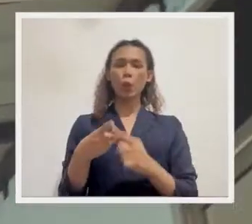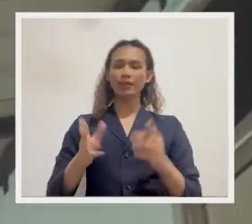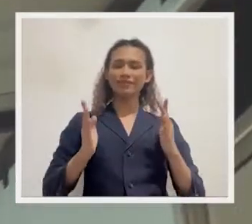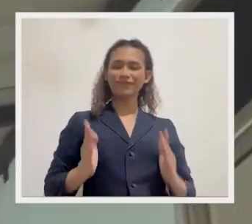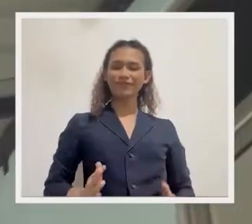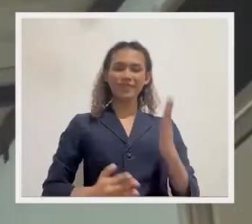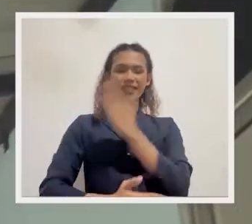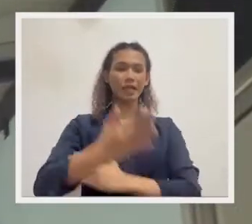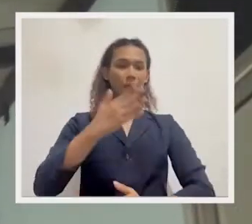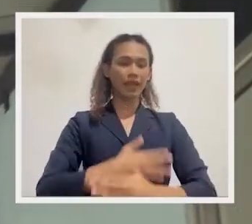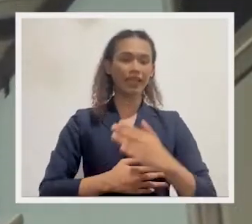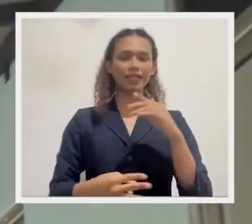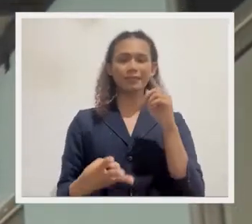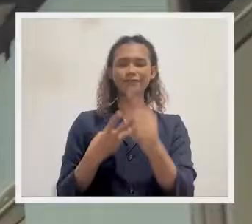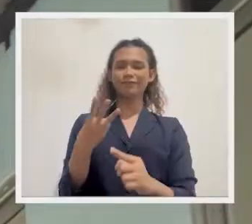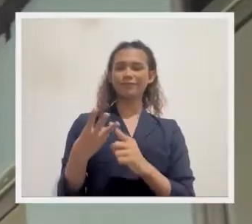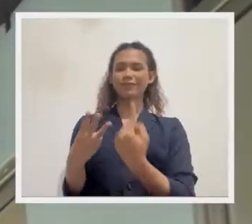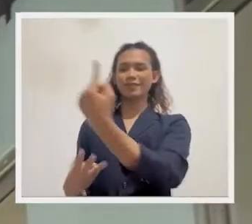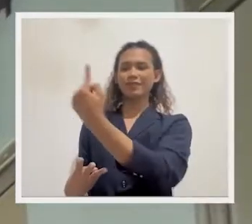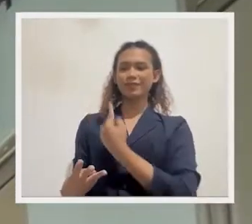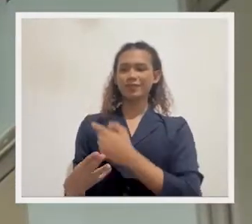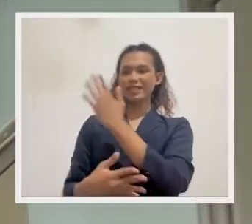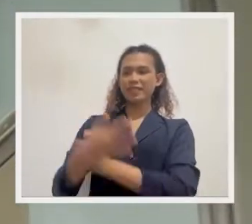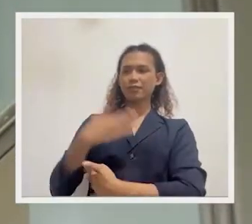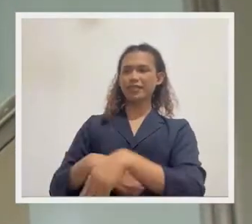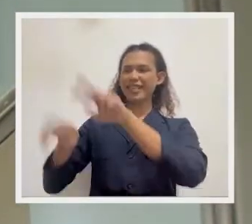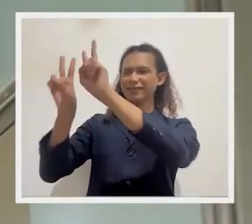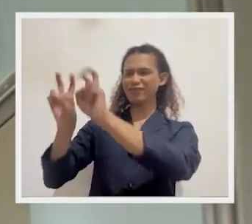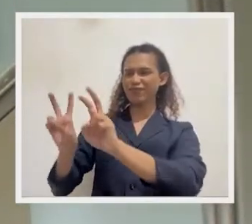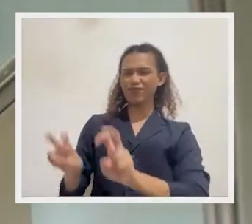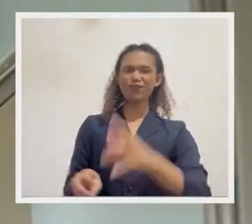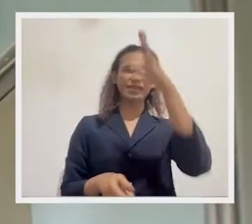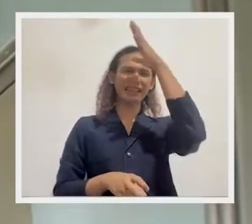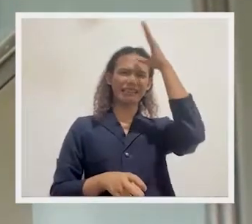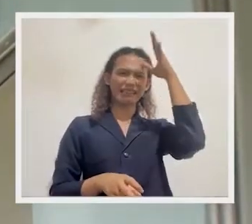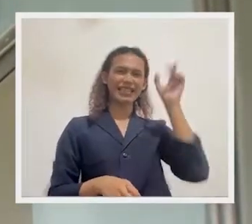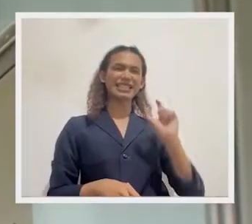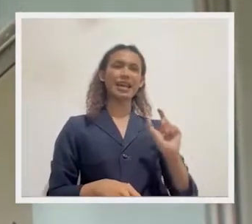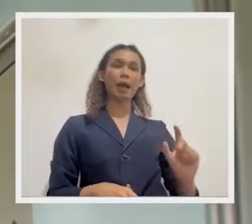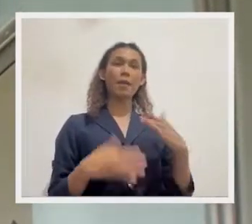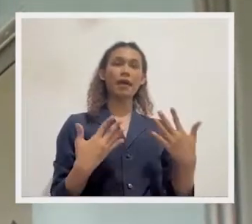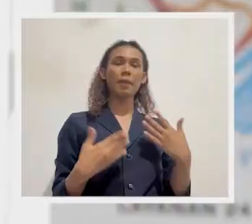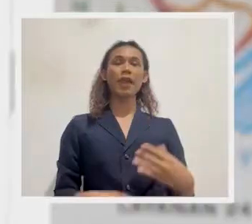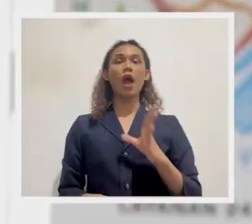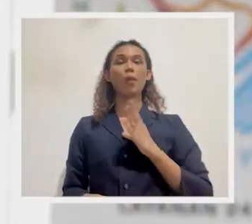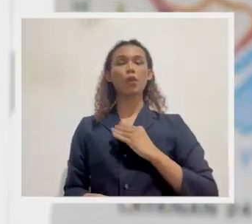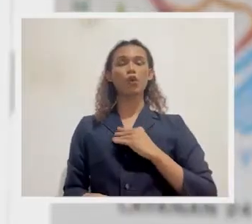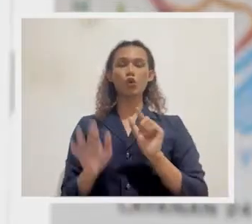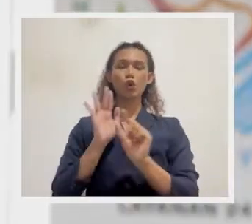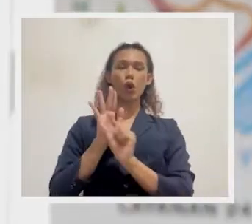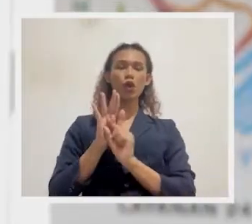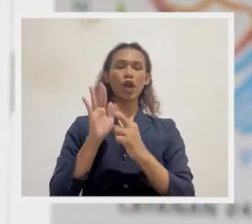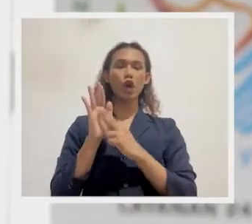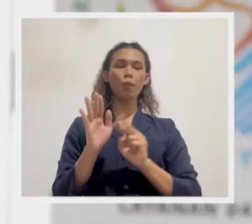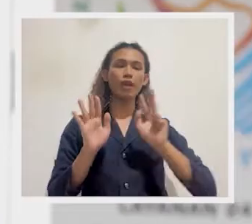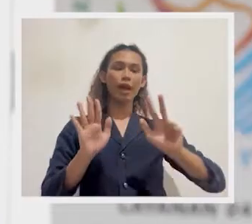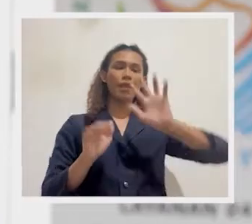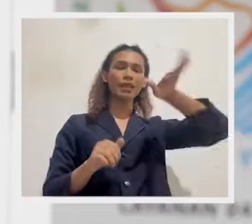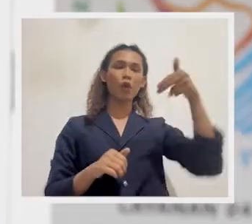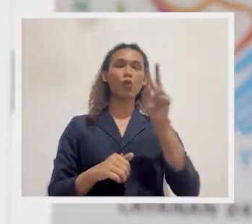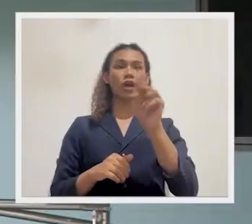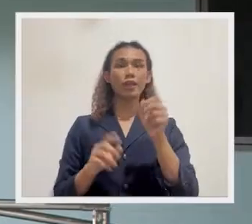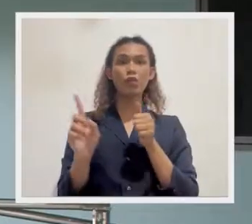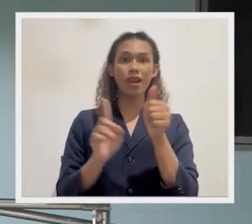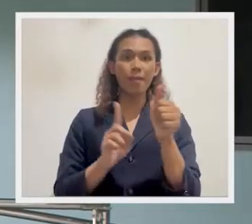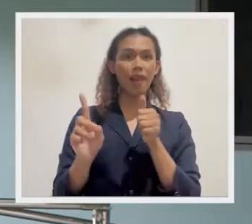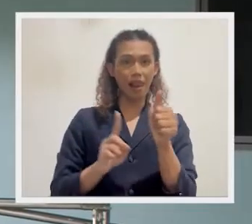dengan baik jenis, karakteristik, dan cara melakukan asesmen terhadap penyandang disabilitas. Menurut Undang-Undang Nomor 8